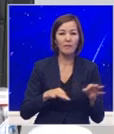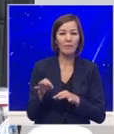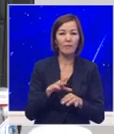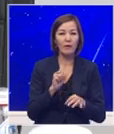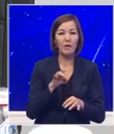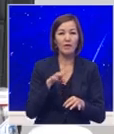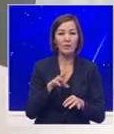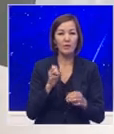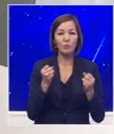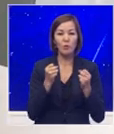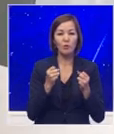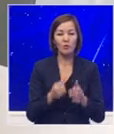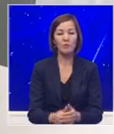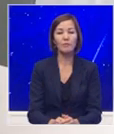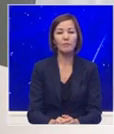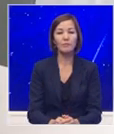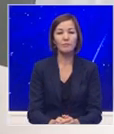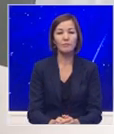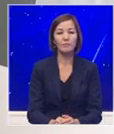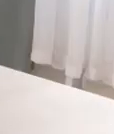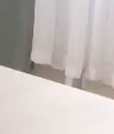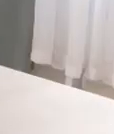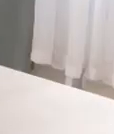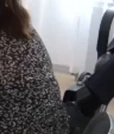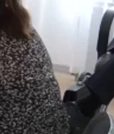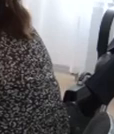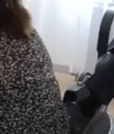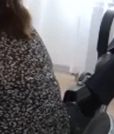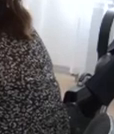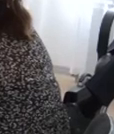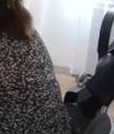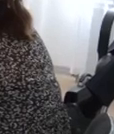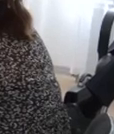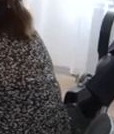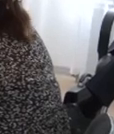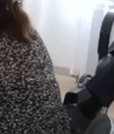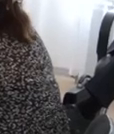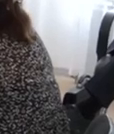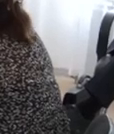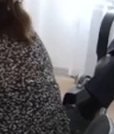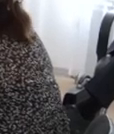артспорт а служандосова Алмат хамид аблайкоттыбай телеканал жетысуказахский район